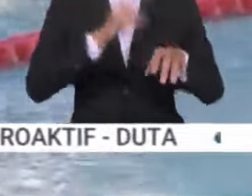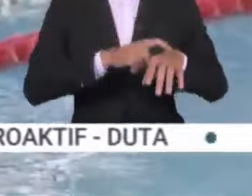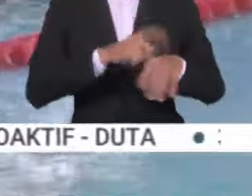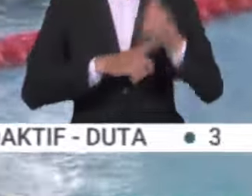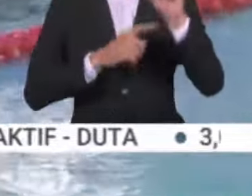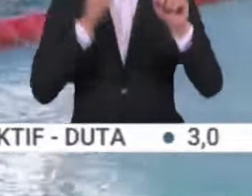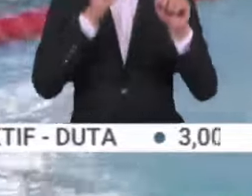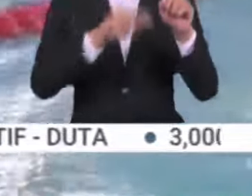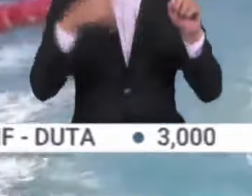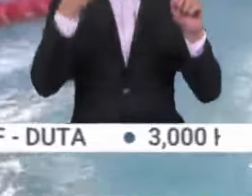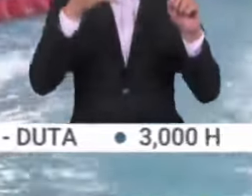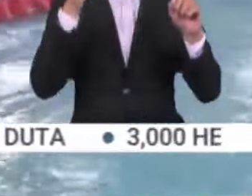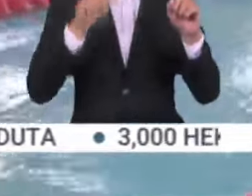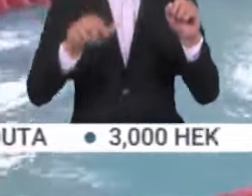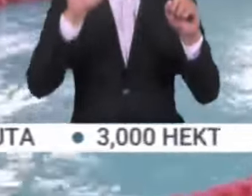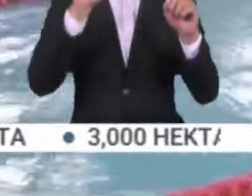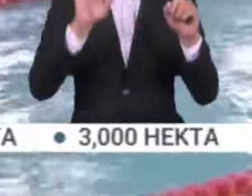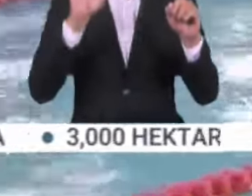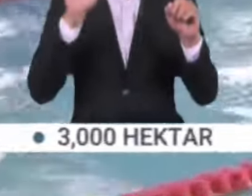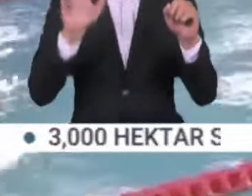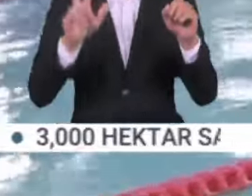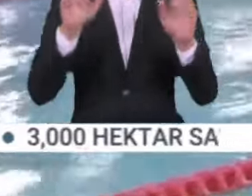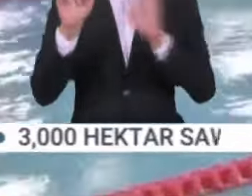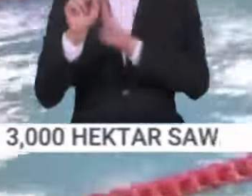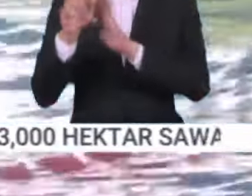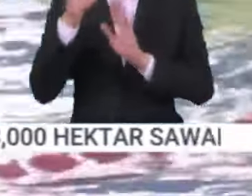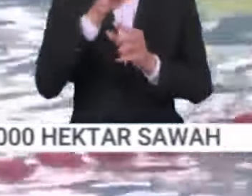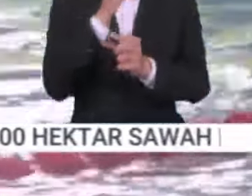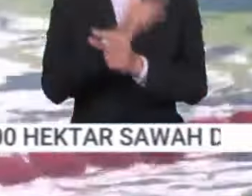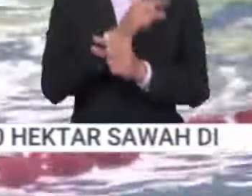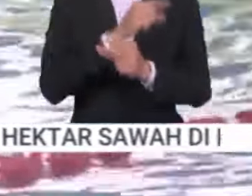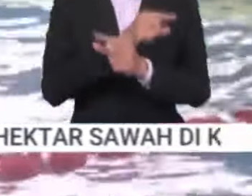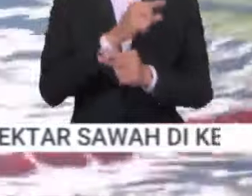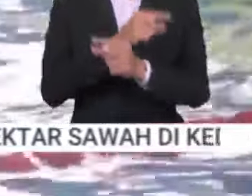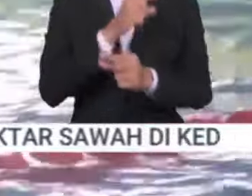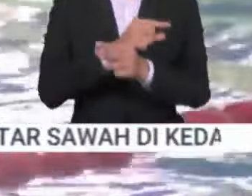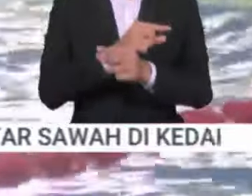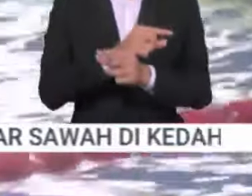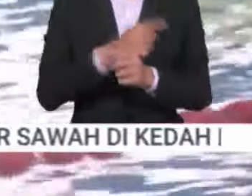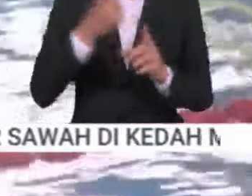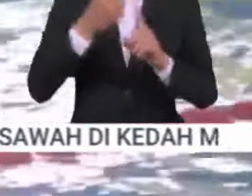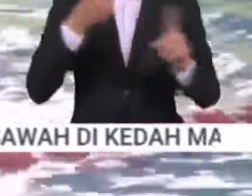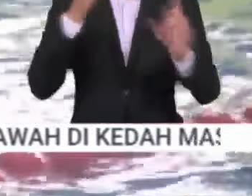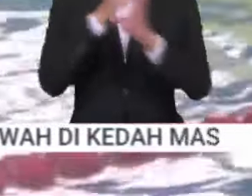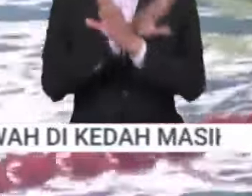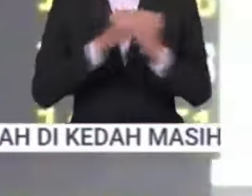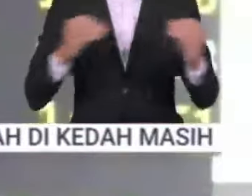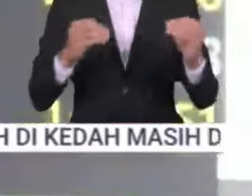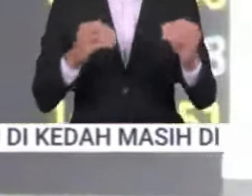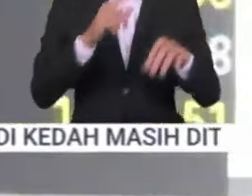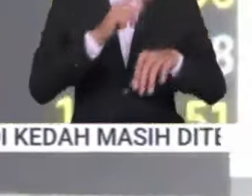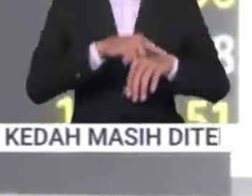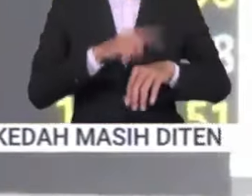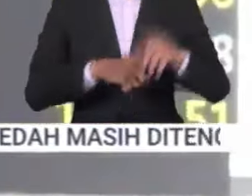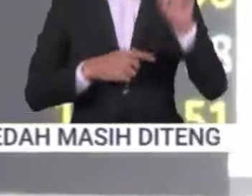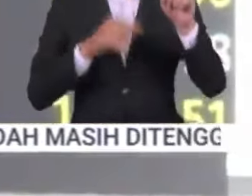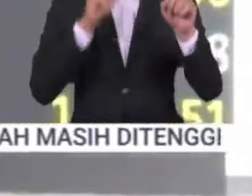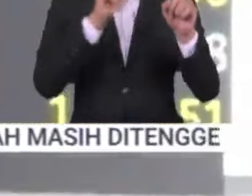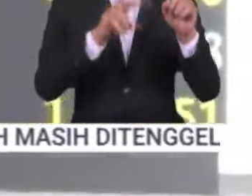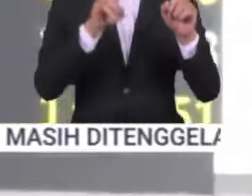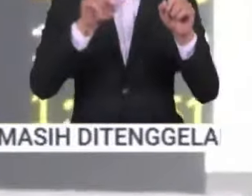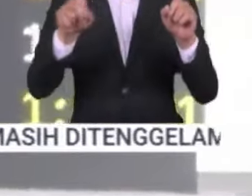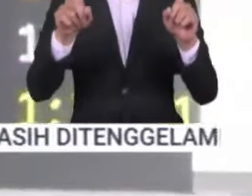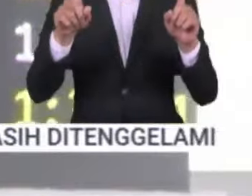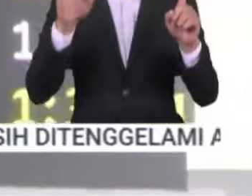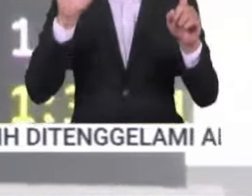masa 1 minit 13.39 saat dan gangsa diraih atlet tuan rumah Eng Jia Tak dengan catatan masa 1